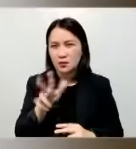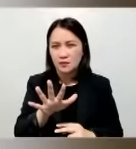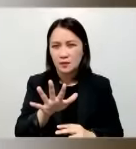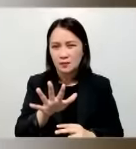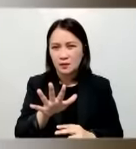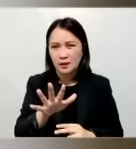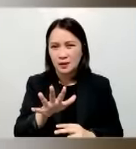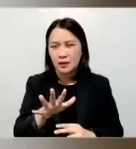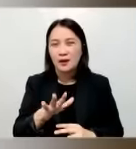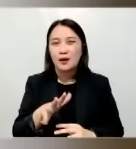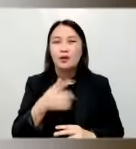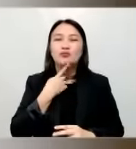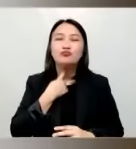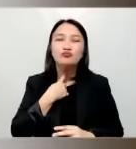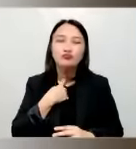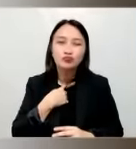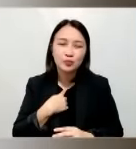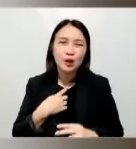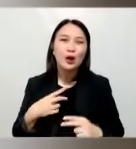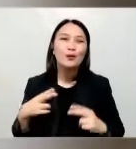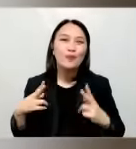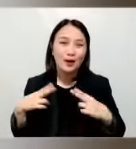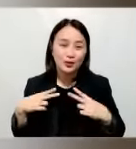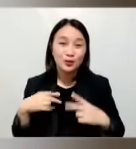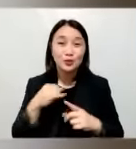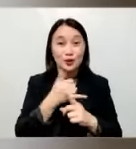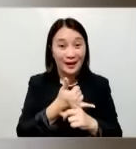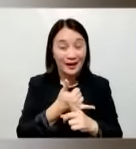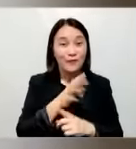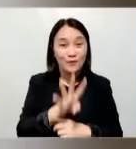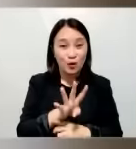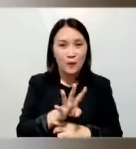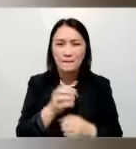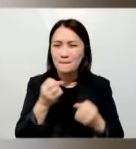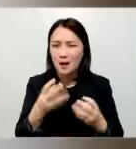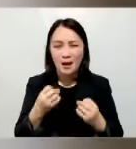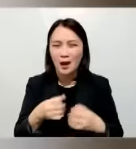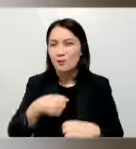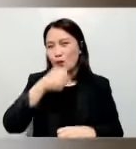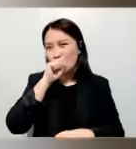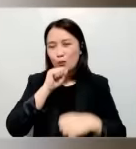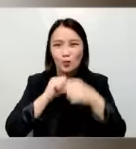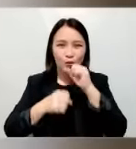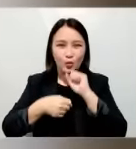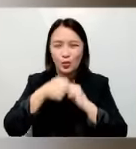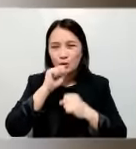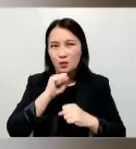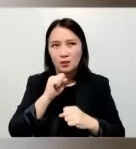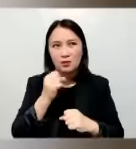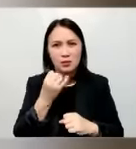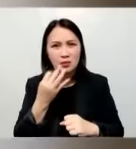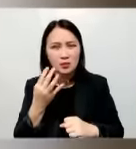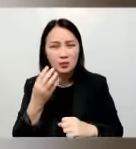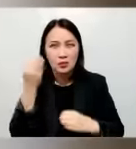matinding pagkauhaw habang nasa bakasyon noong July 4. Kaya uminom siya ng maraming tubig. Pagkalipas ng ilang oras, nahilo na siya